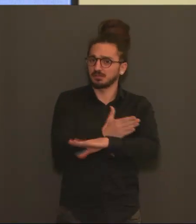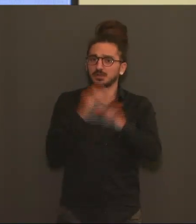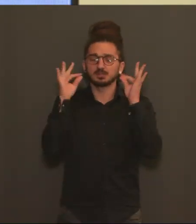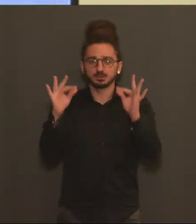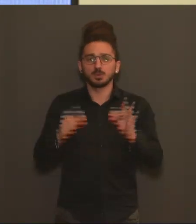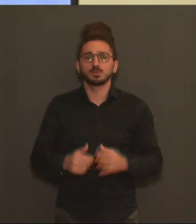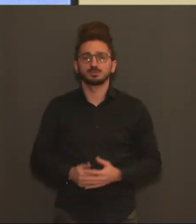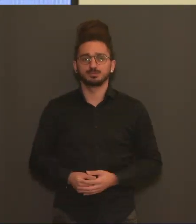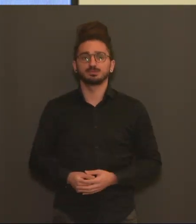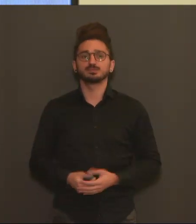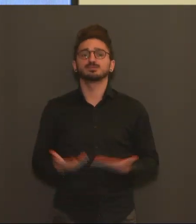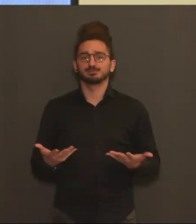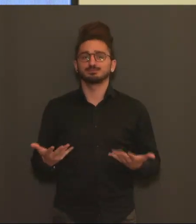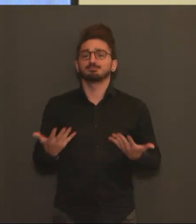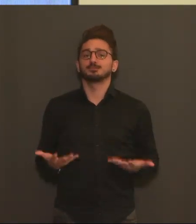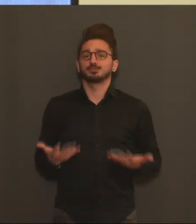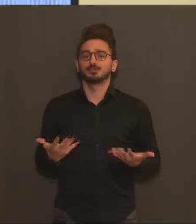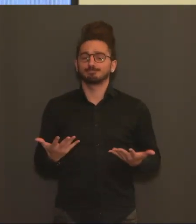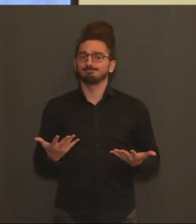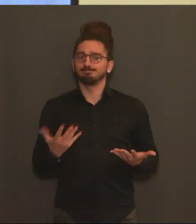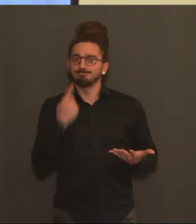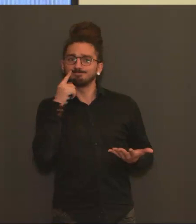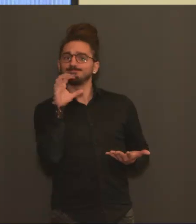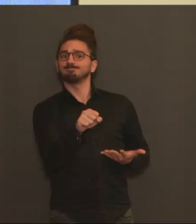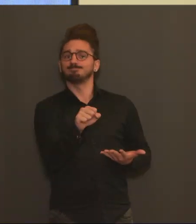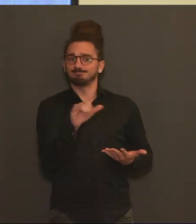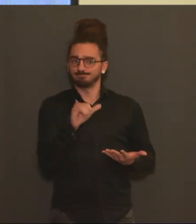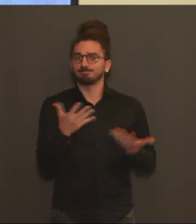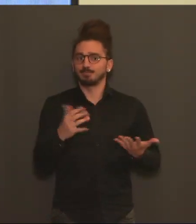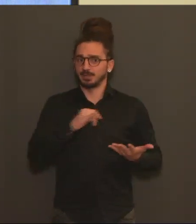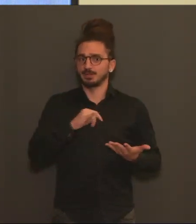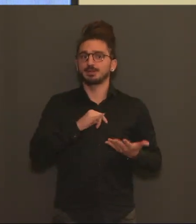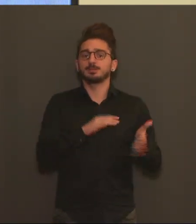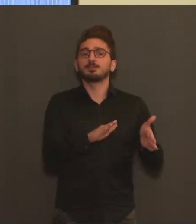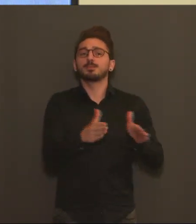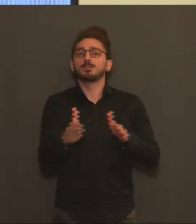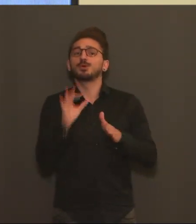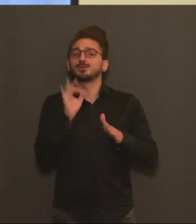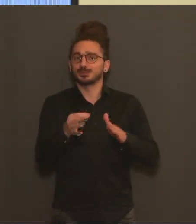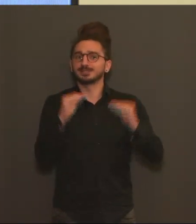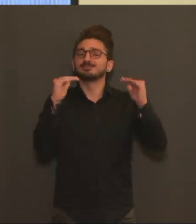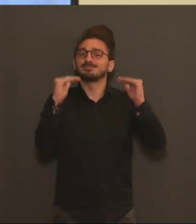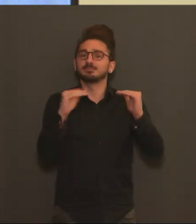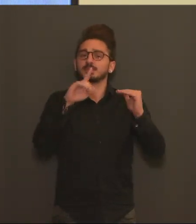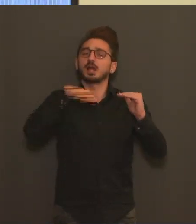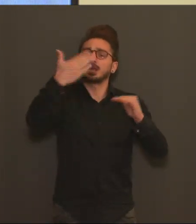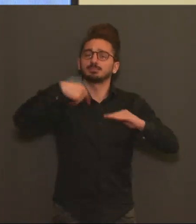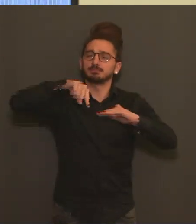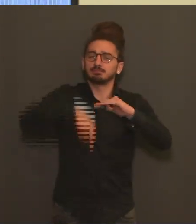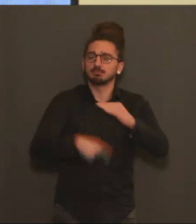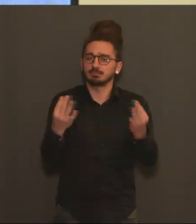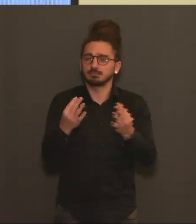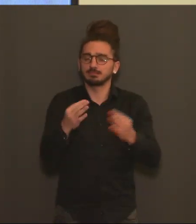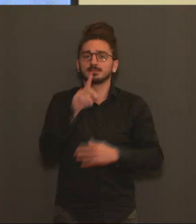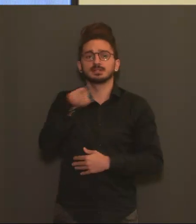ça dans le fait que la diminution des décès, qui est drastique, on le verra plus tard, dans les maisons de repos chez les gens de plus de 85 ans, on